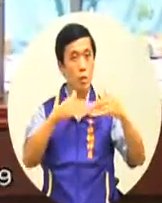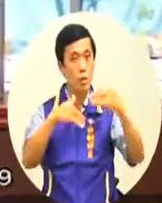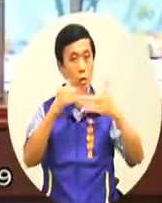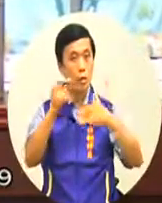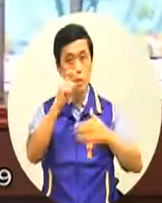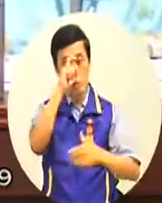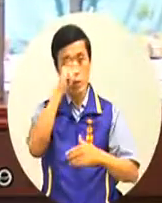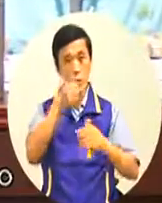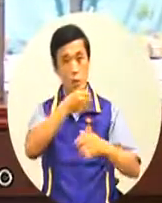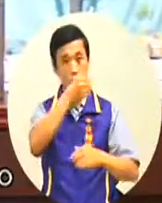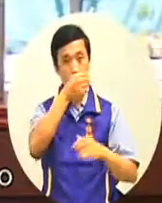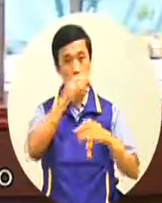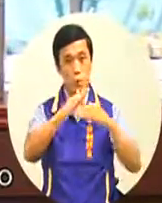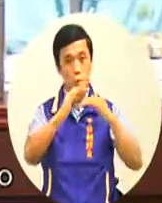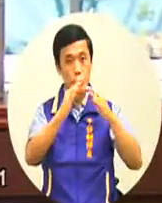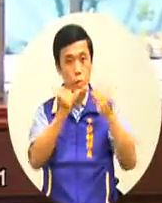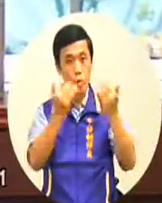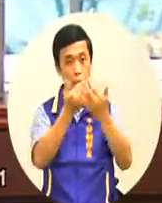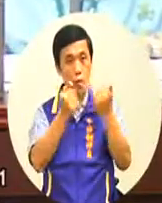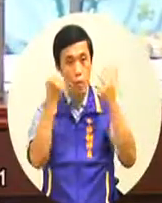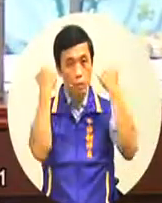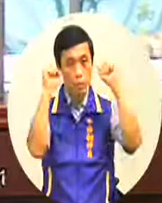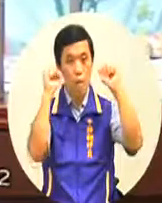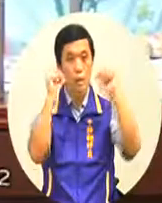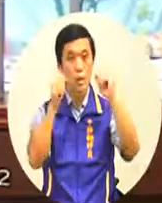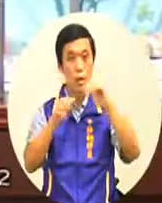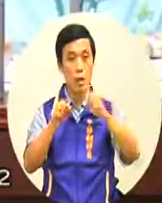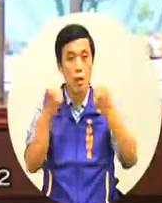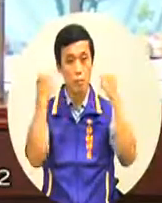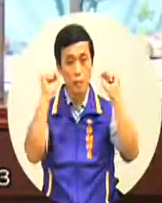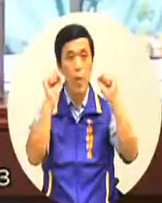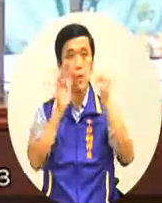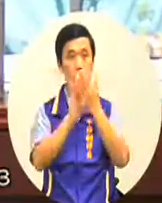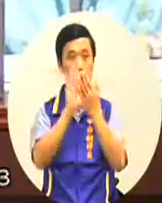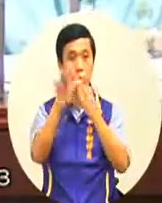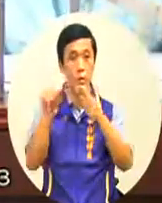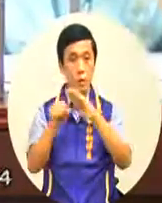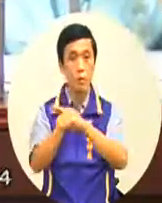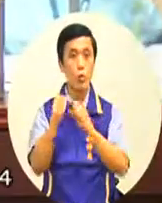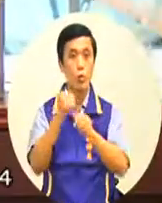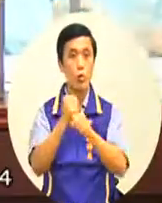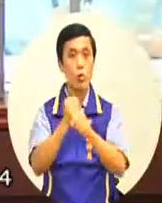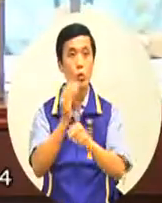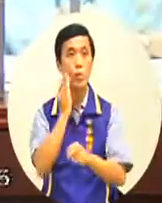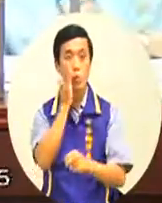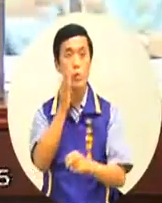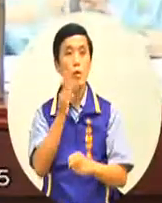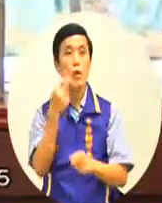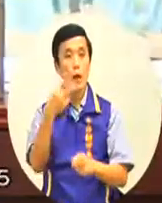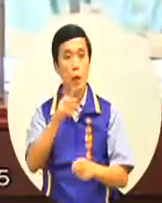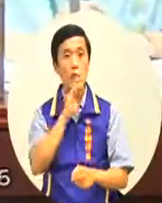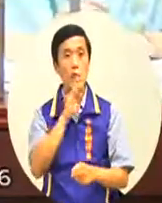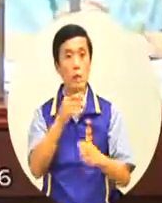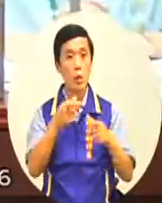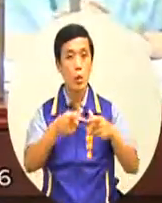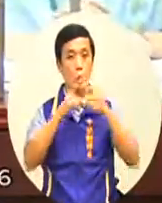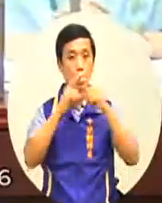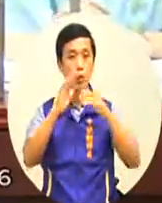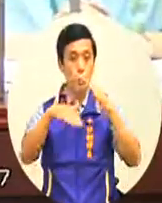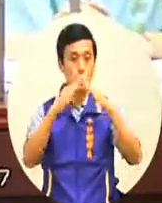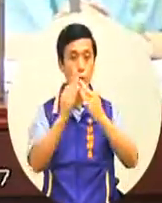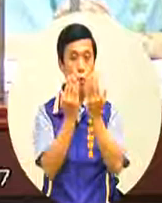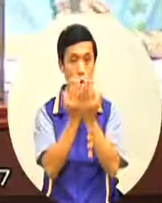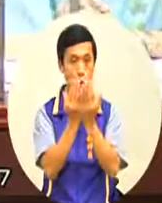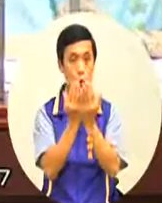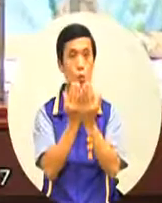就找到自己的兴趣，不管他是要做什么工作，或甚至要回到学校里面再念书，都可以很快的